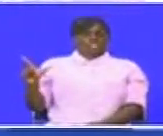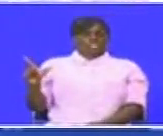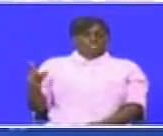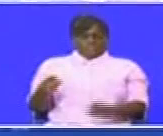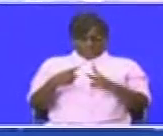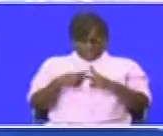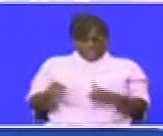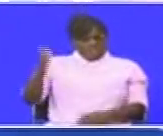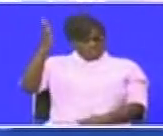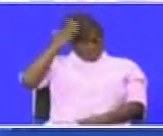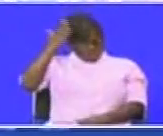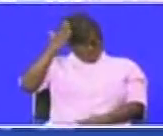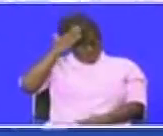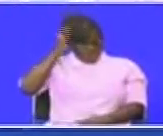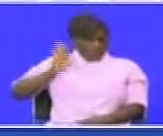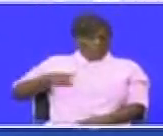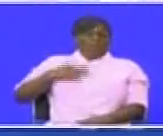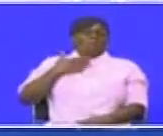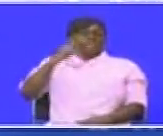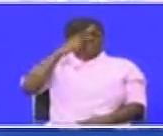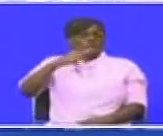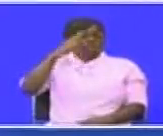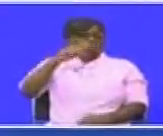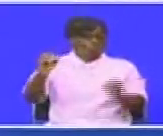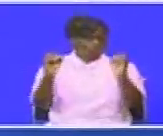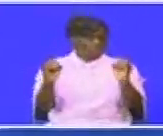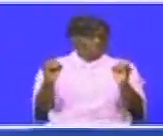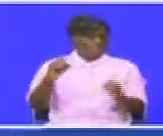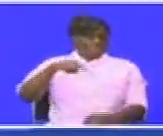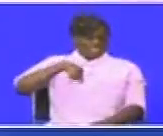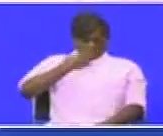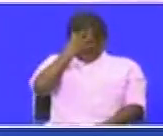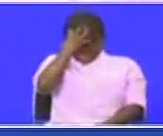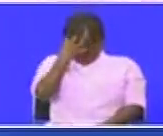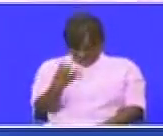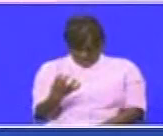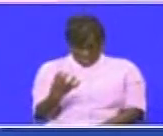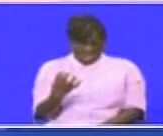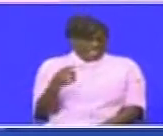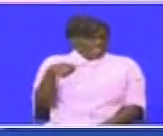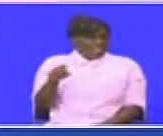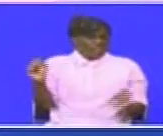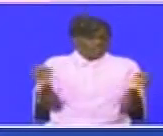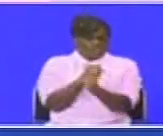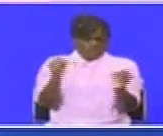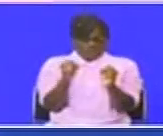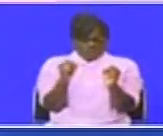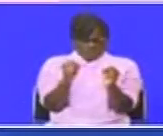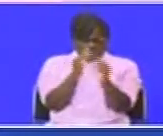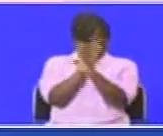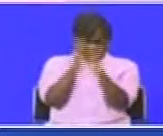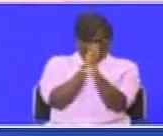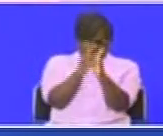alianza kutambulika kama mama asiyependelea dhihaka. I was angry. Kwa muda huu hakuweza kuficha hisia zake.